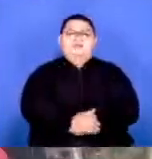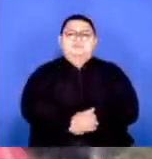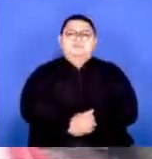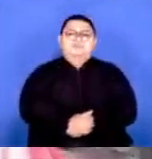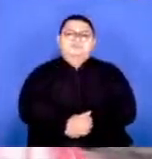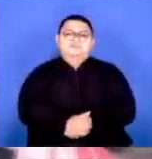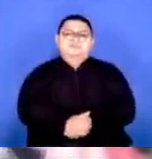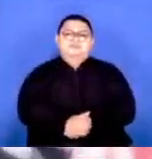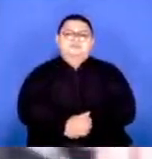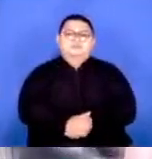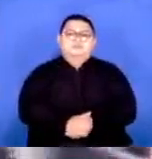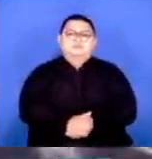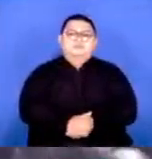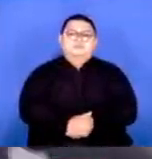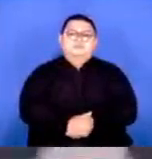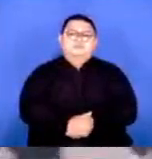sekitar.